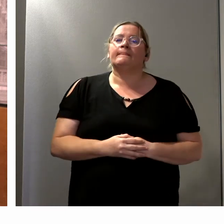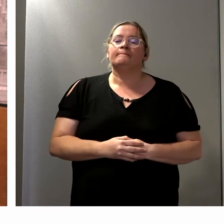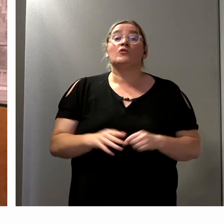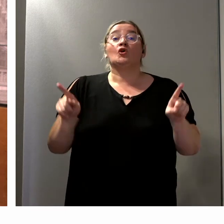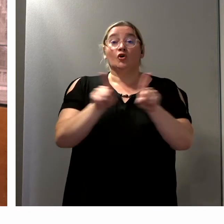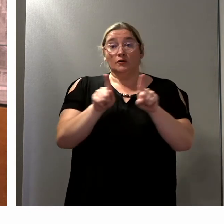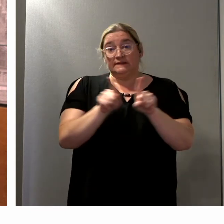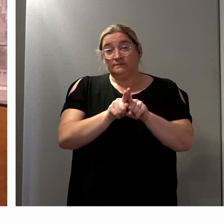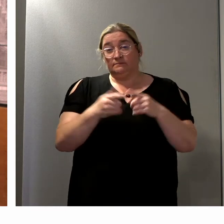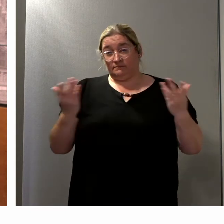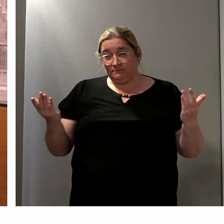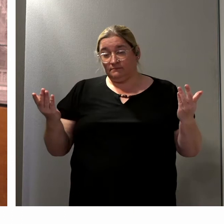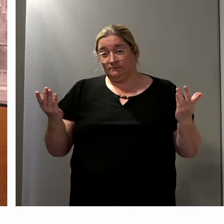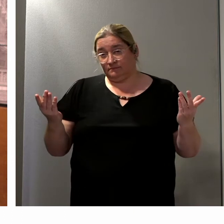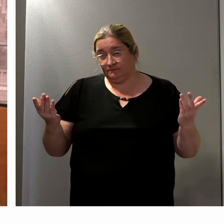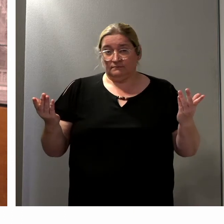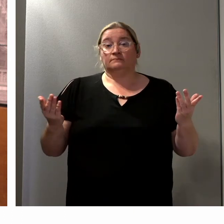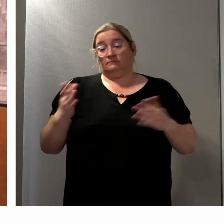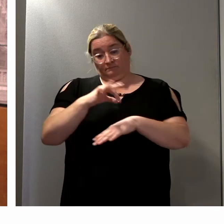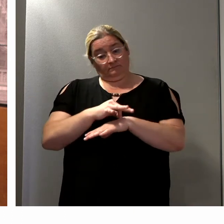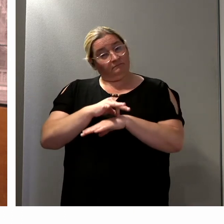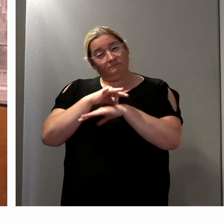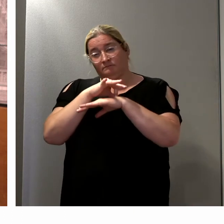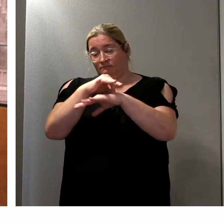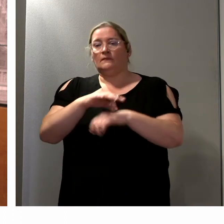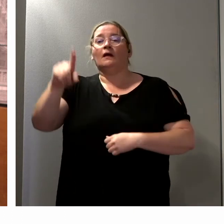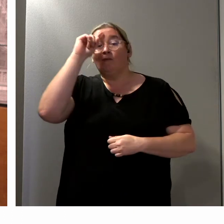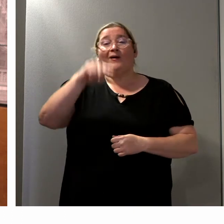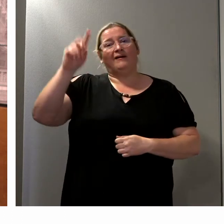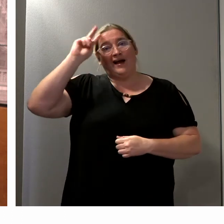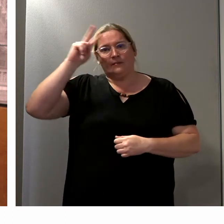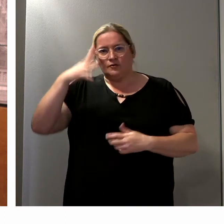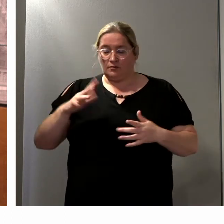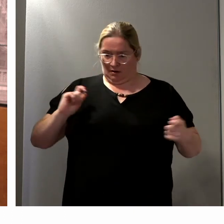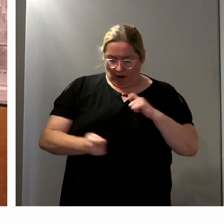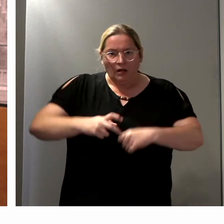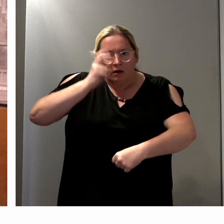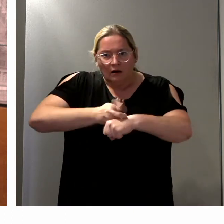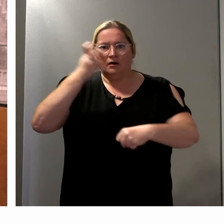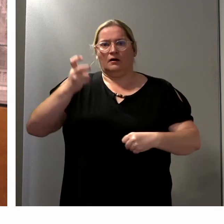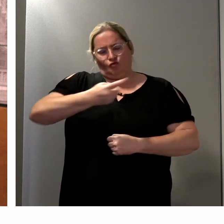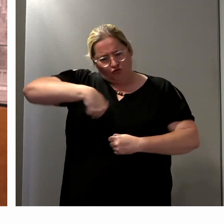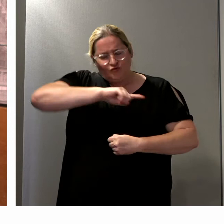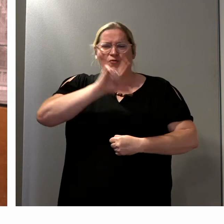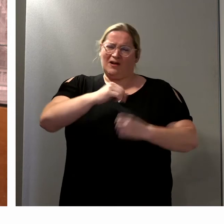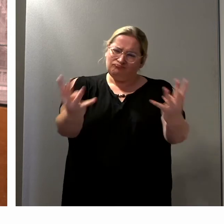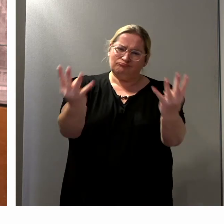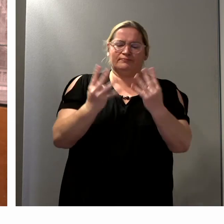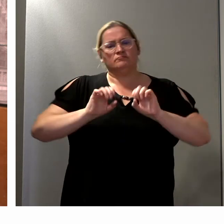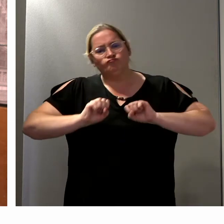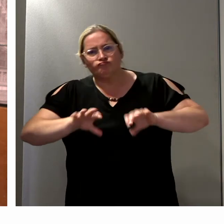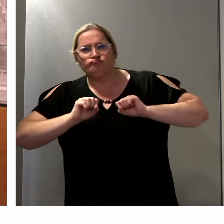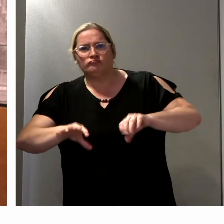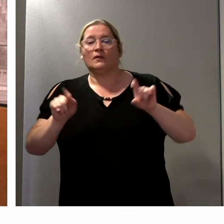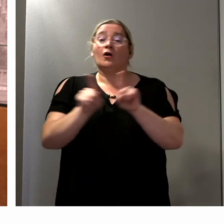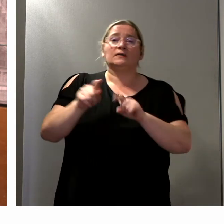mais également avec un vrai accompagnement à conduite du changement, et ça passe nécessairement par de la formation. Donc c'est évidemment de l'accompagnement au